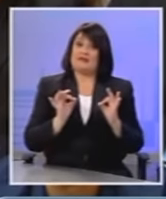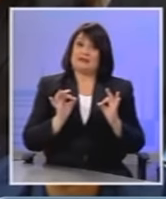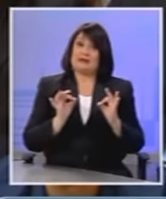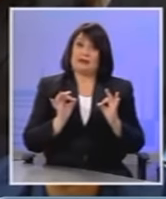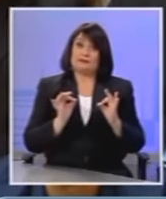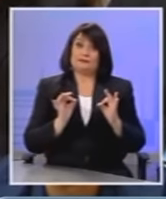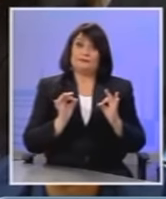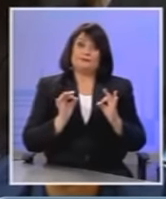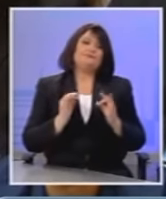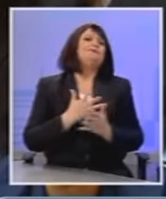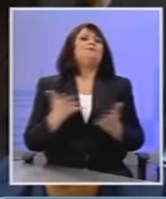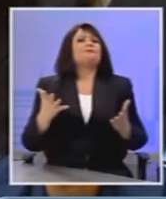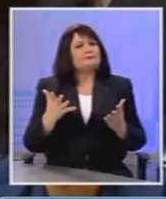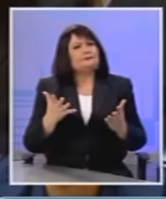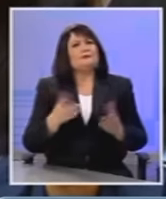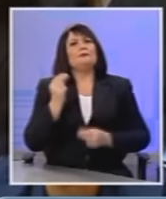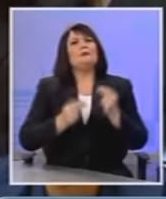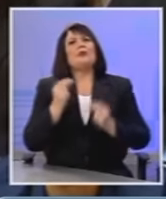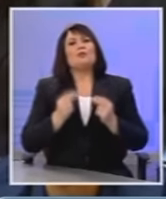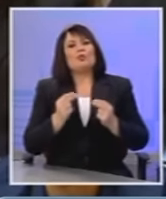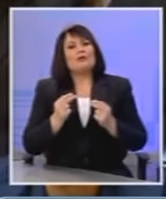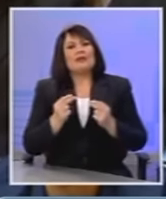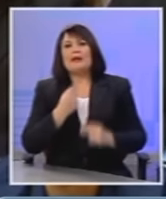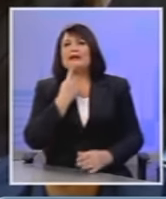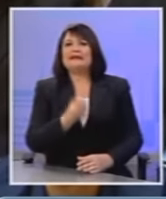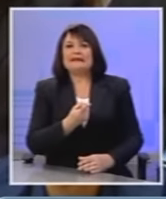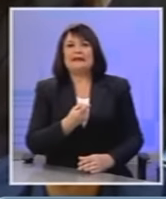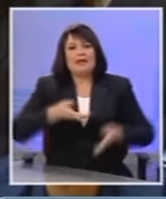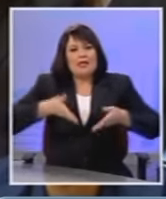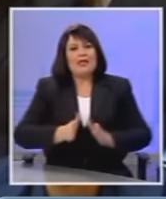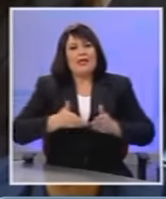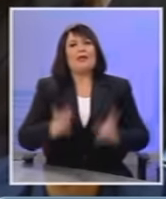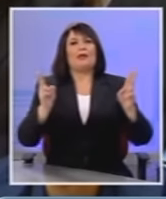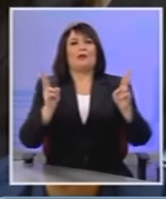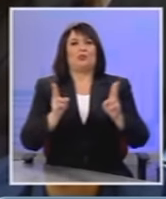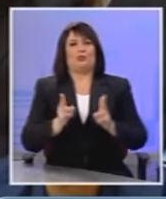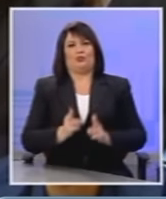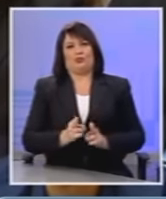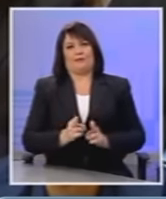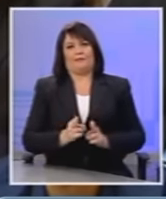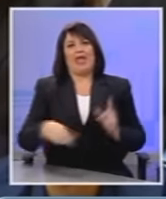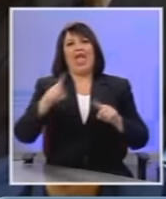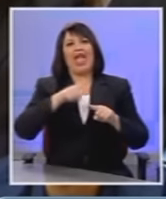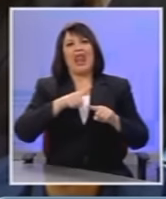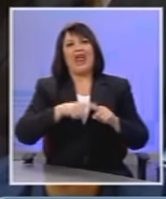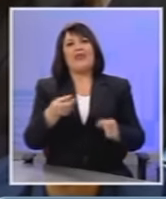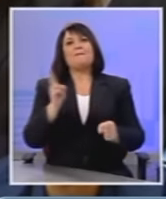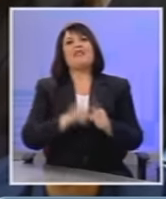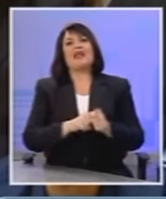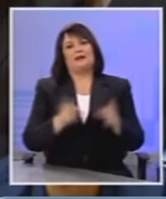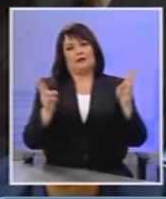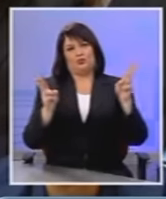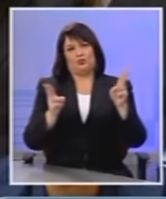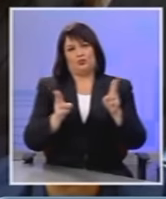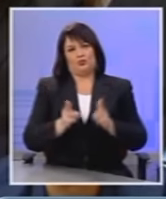το μεγάλο πρόβλημα που λέγεται δημογραφικό. Ο ελληνισμός πεθαίνει.